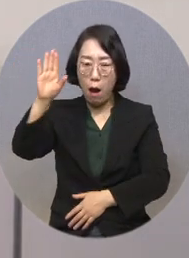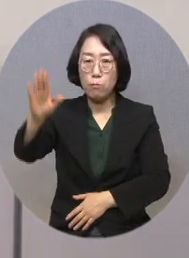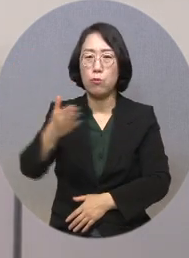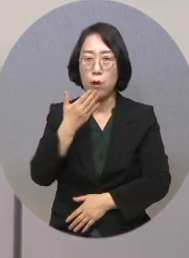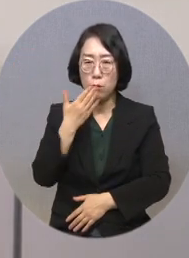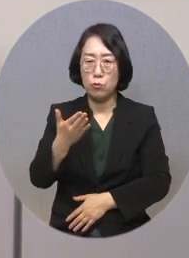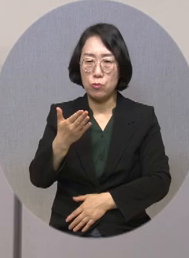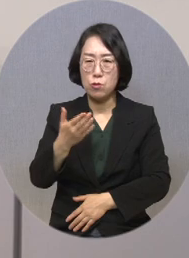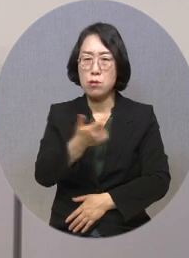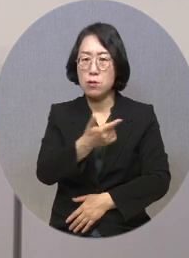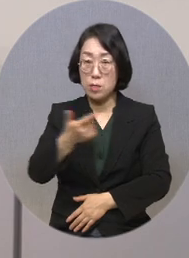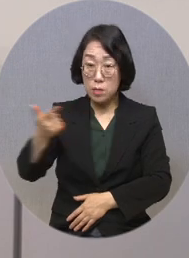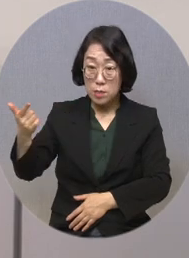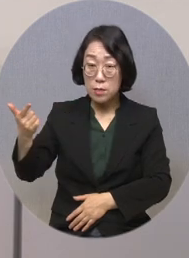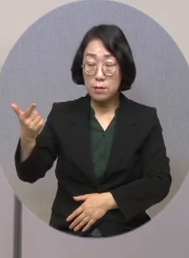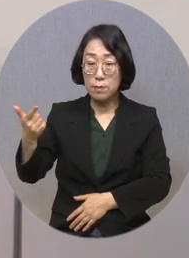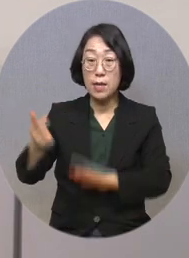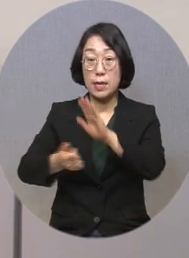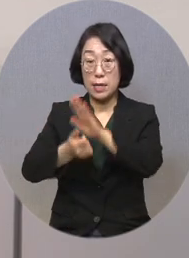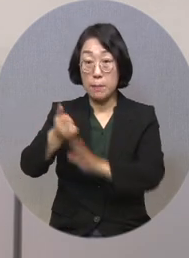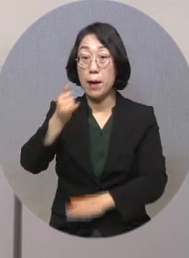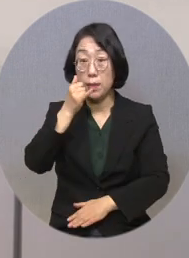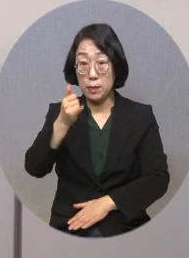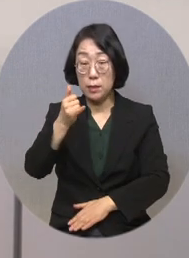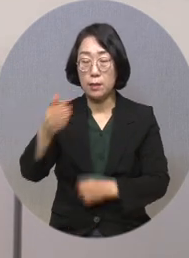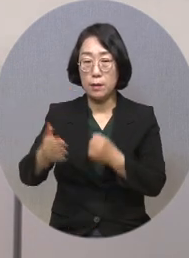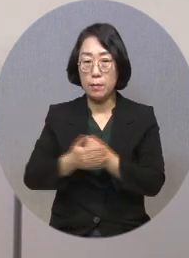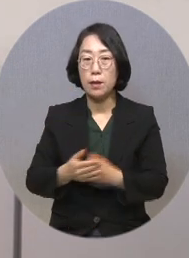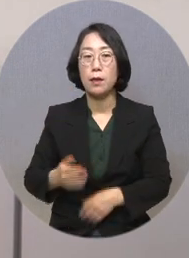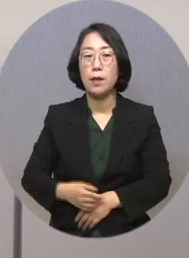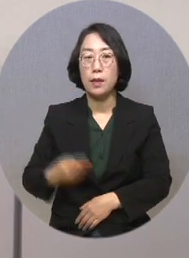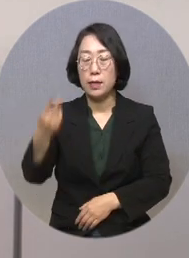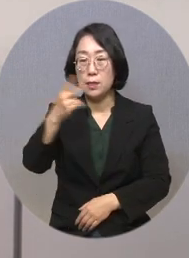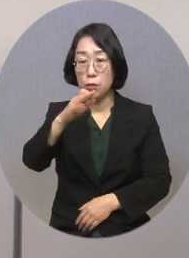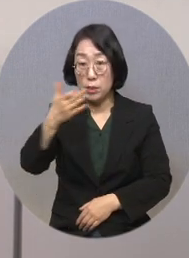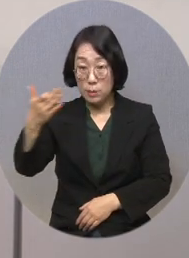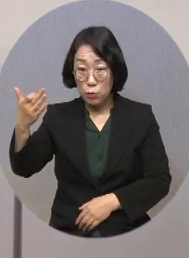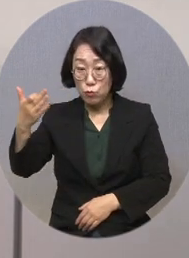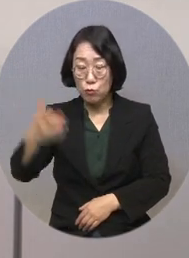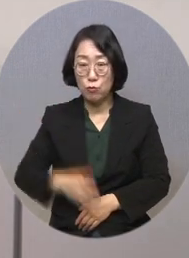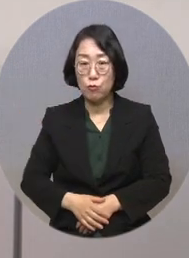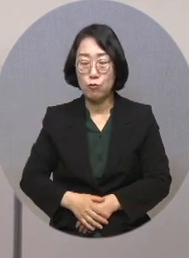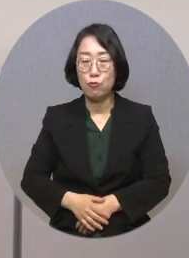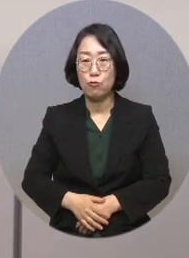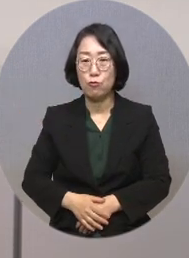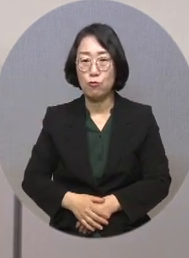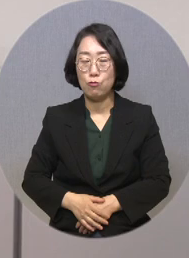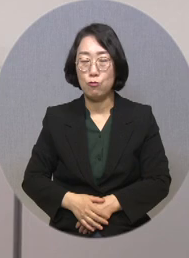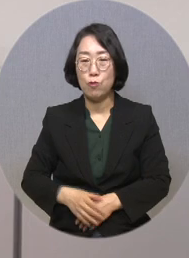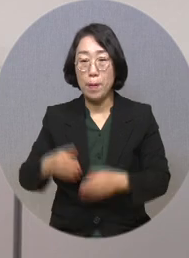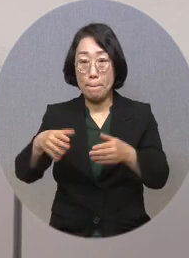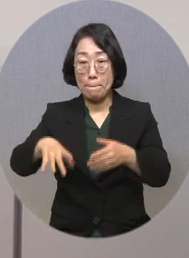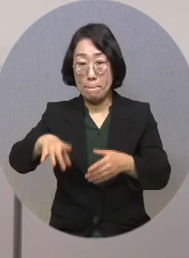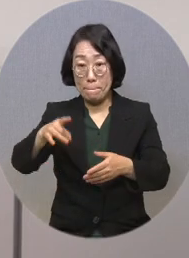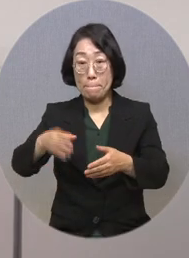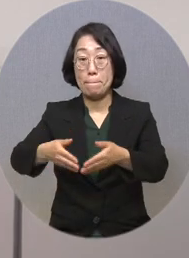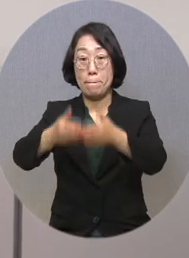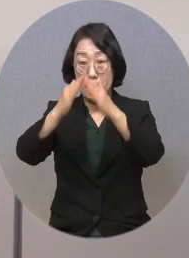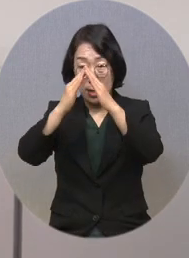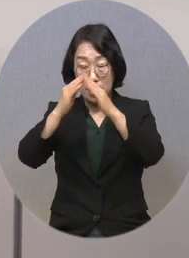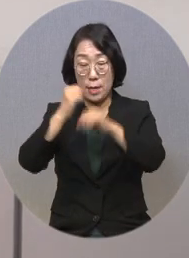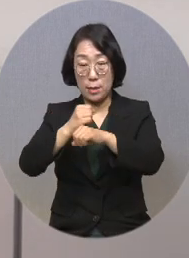저는 2019년 한국 드론 헬스케어텍을 설립하여 직접 이 드론 활용